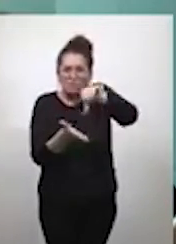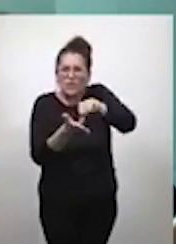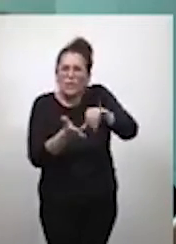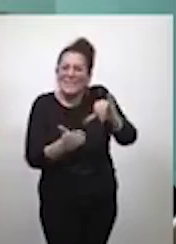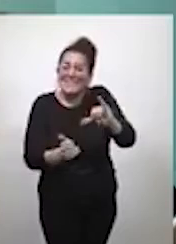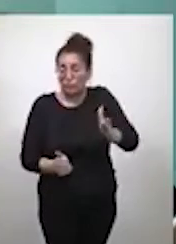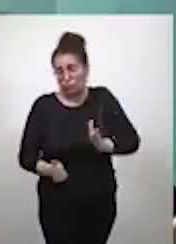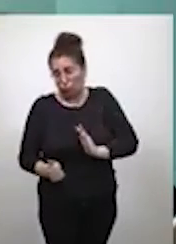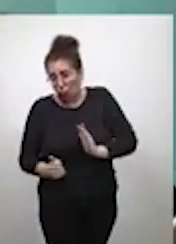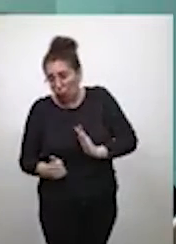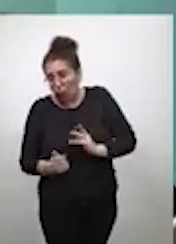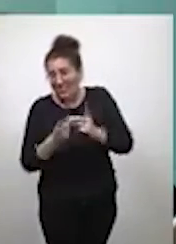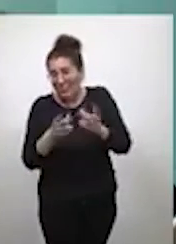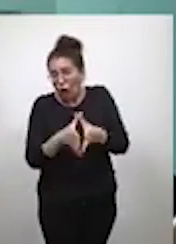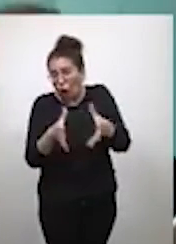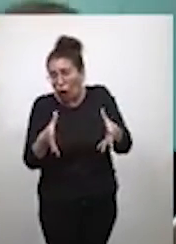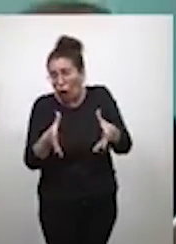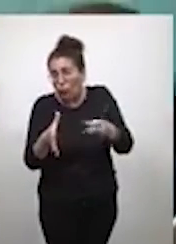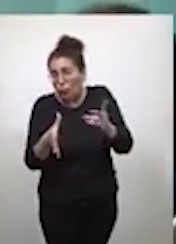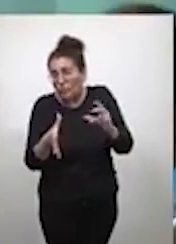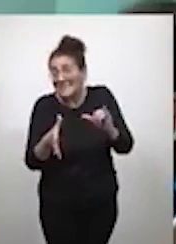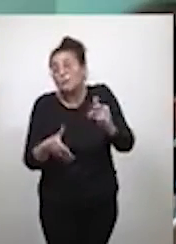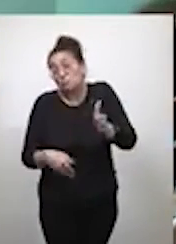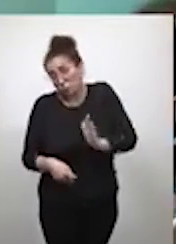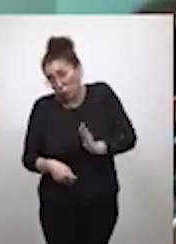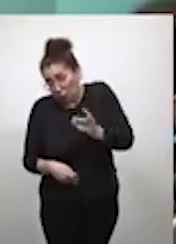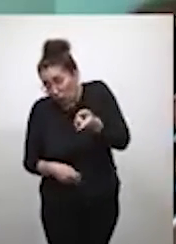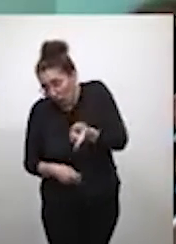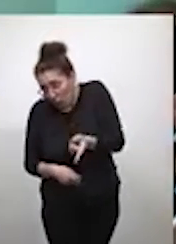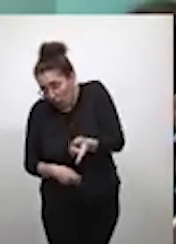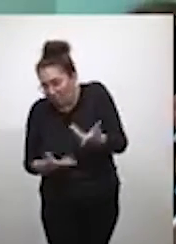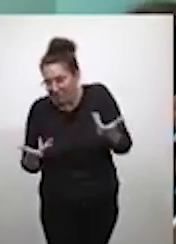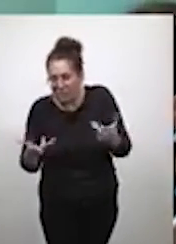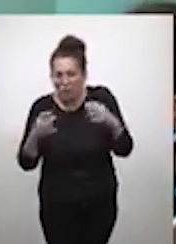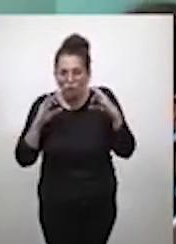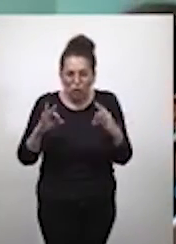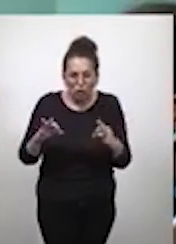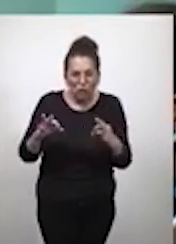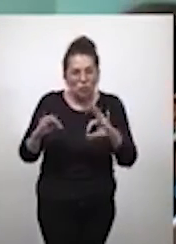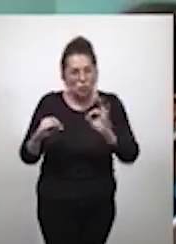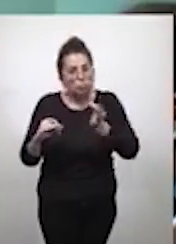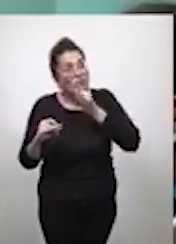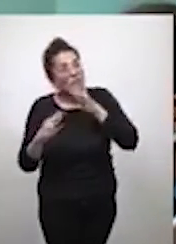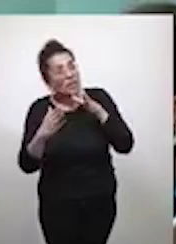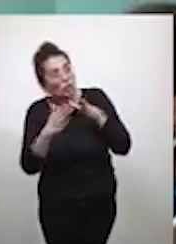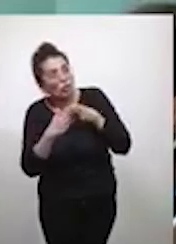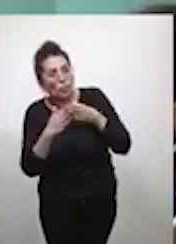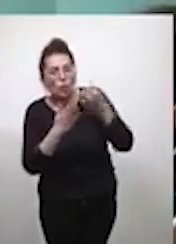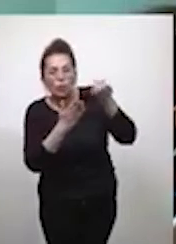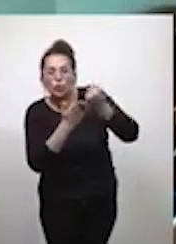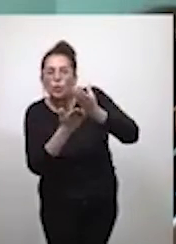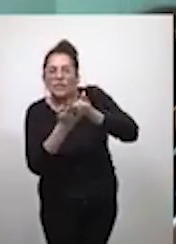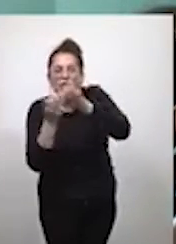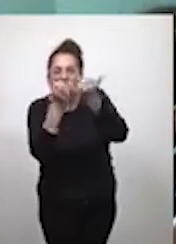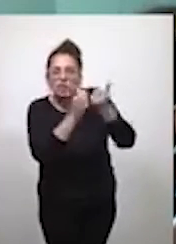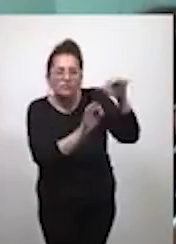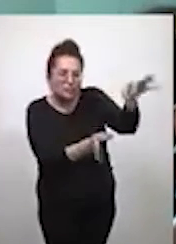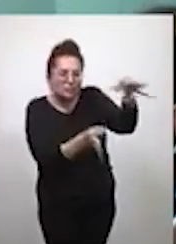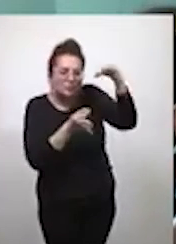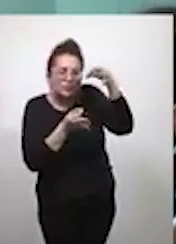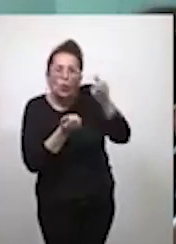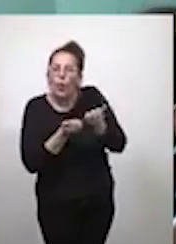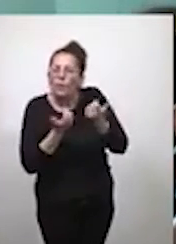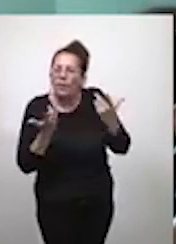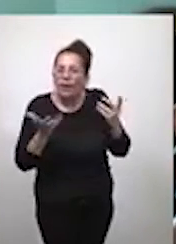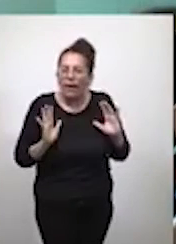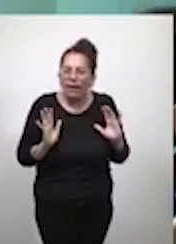de données à part. Enfin, on arrive à avoir les données extraites pour Bordeaux. Donc, en fait, on va totalement capitaliser sur l'ensemble